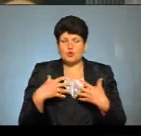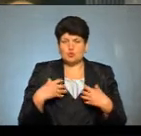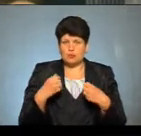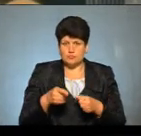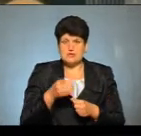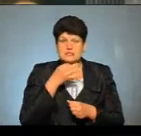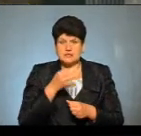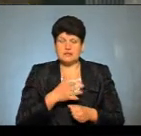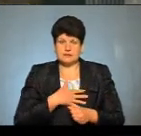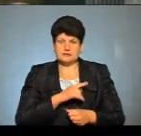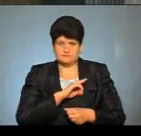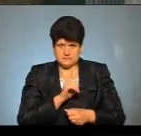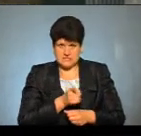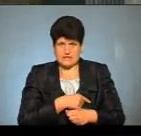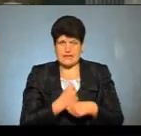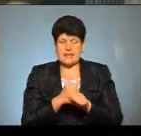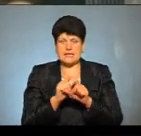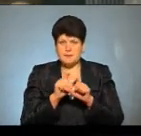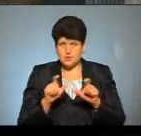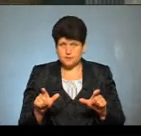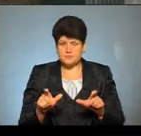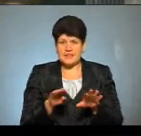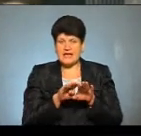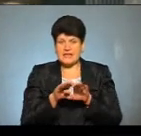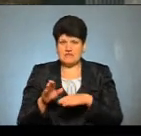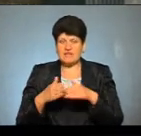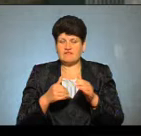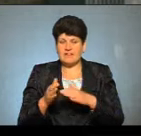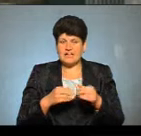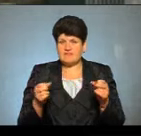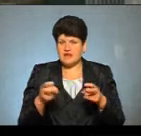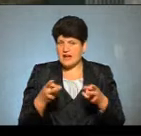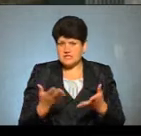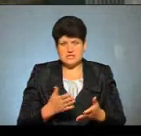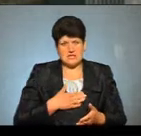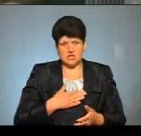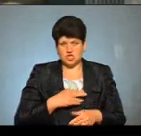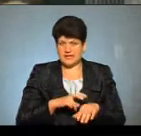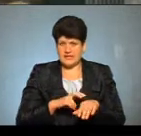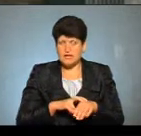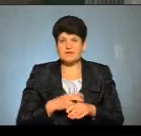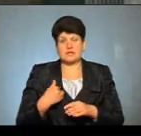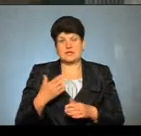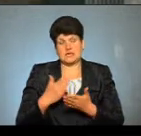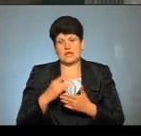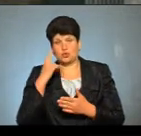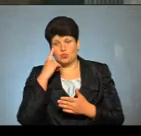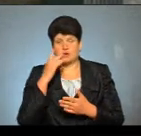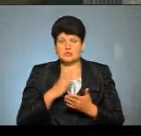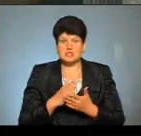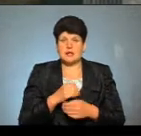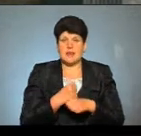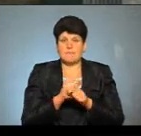лабораторію потужною, визнала рівень кваліфікації наших лікарів-вірусологів. І є така думка, що нашу лабораторію можуть